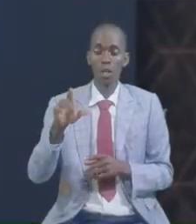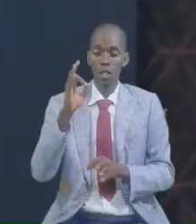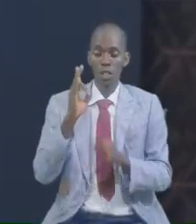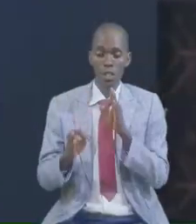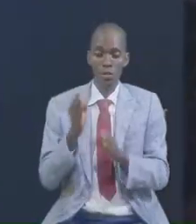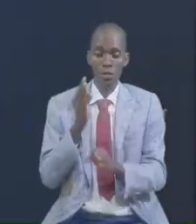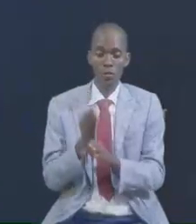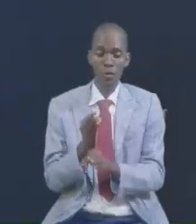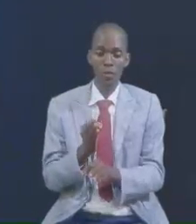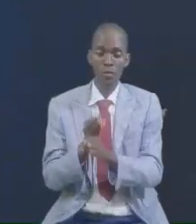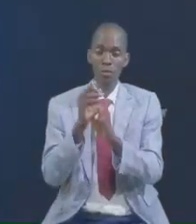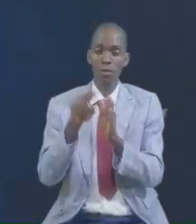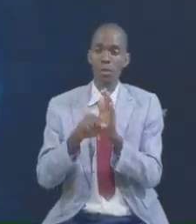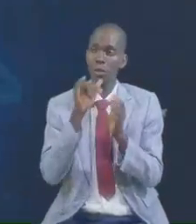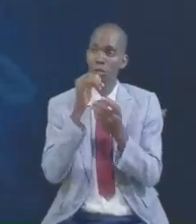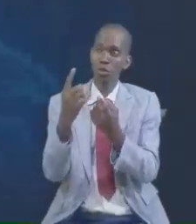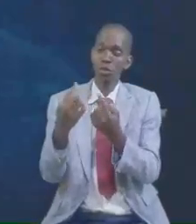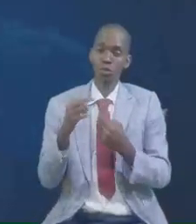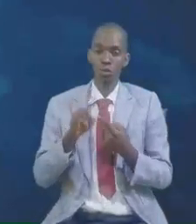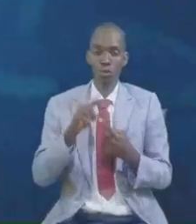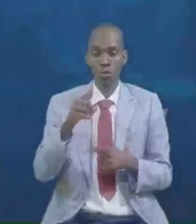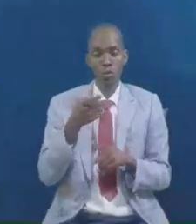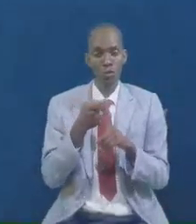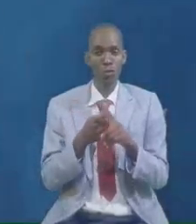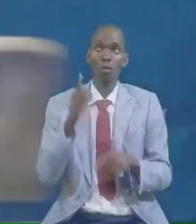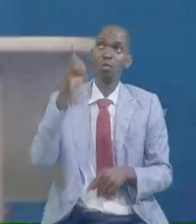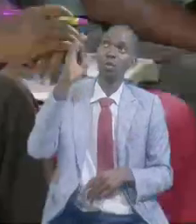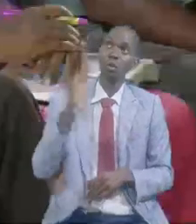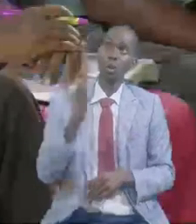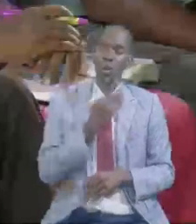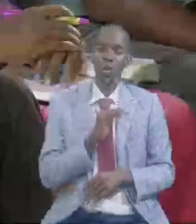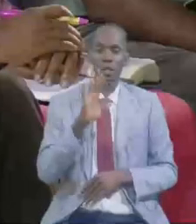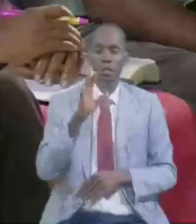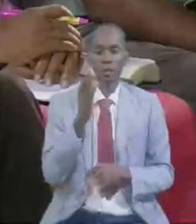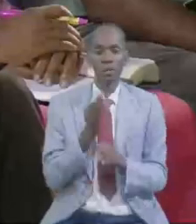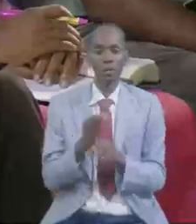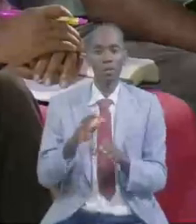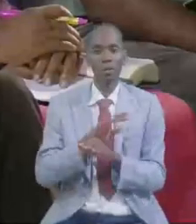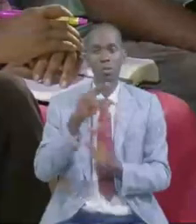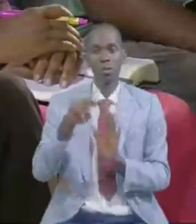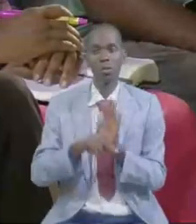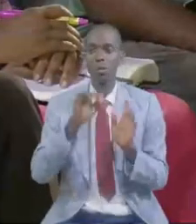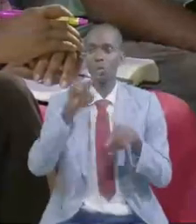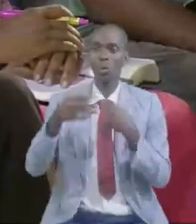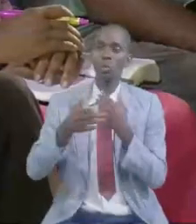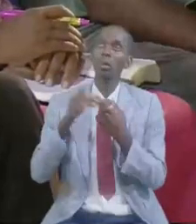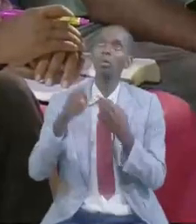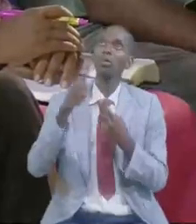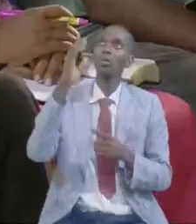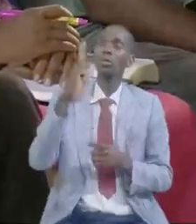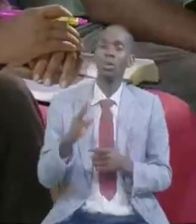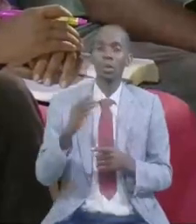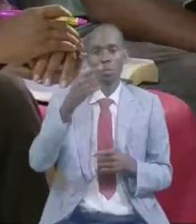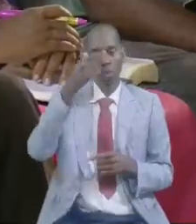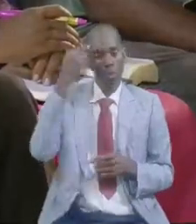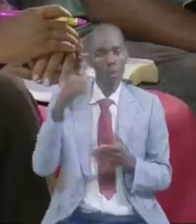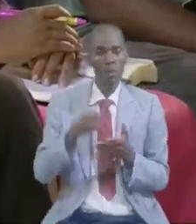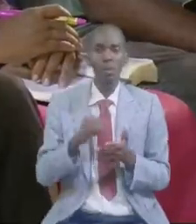à toi de la part de Dieu et ta fidélité aussi retourne à Dieu parce que